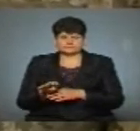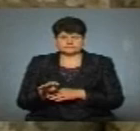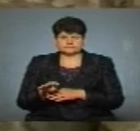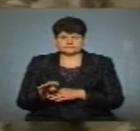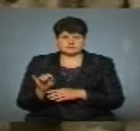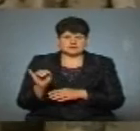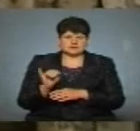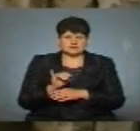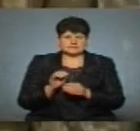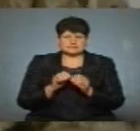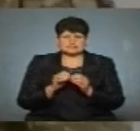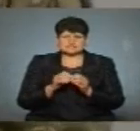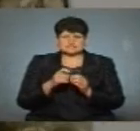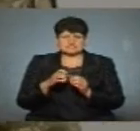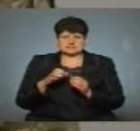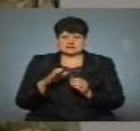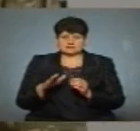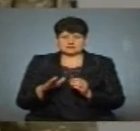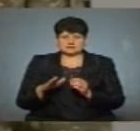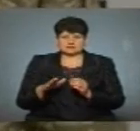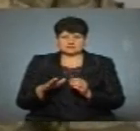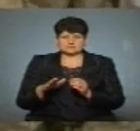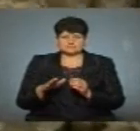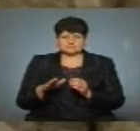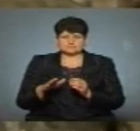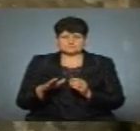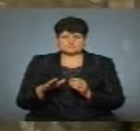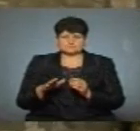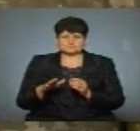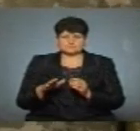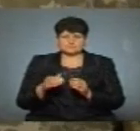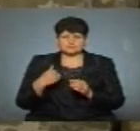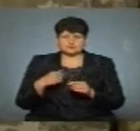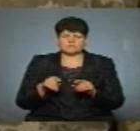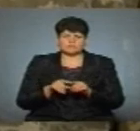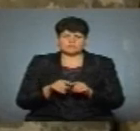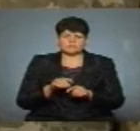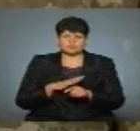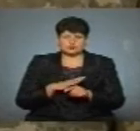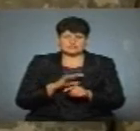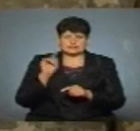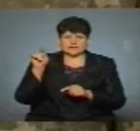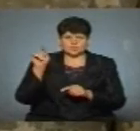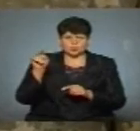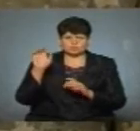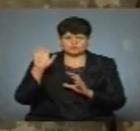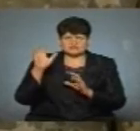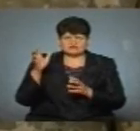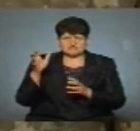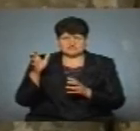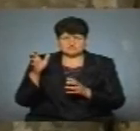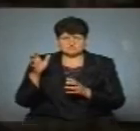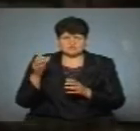І за 10 хвилин часу, ну, щоб не збрехати, ми так само були на тому світі